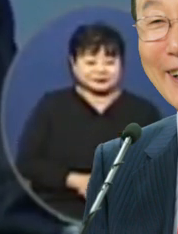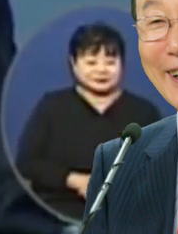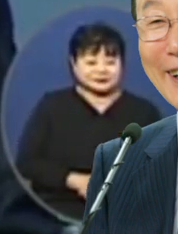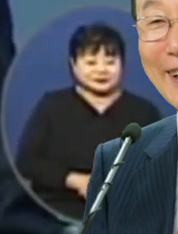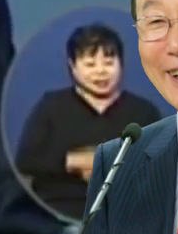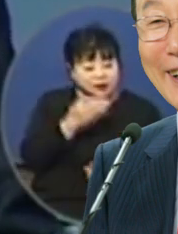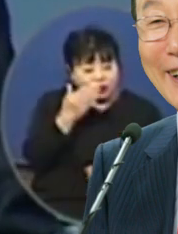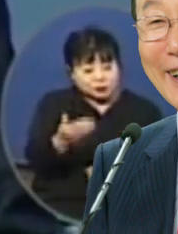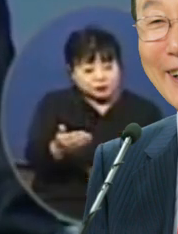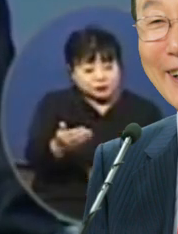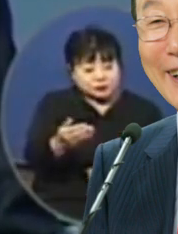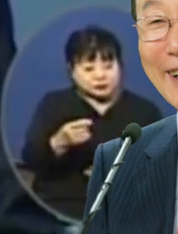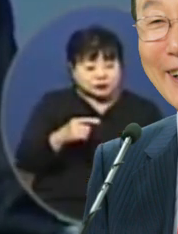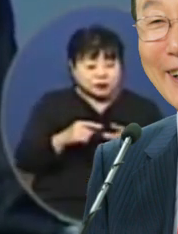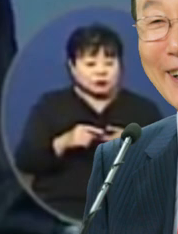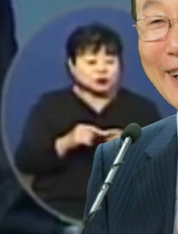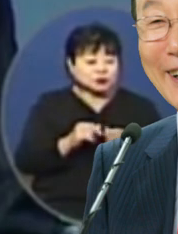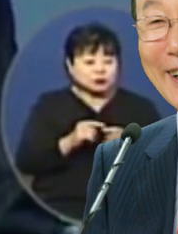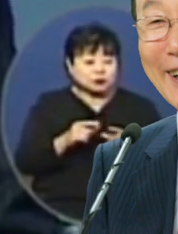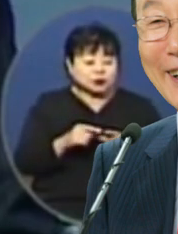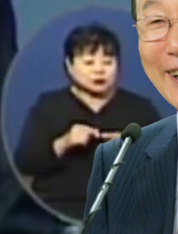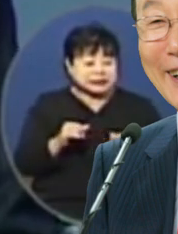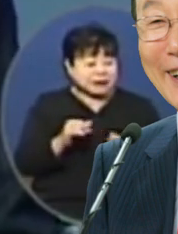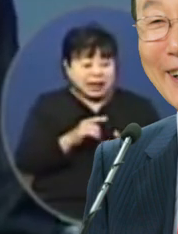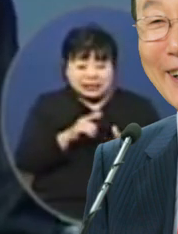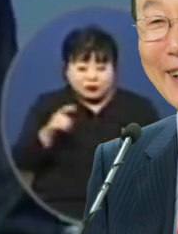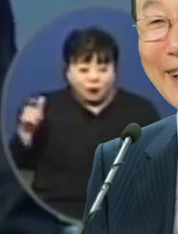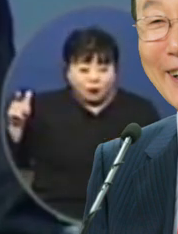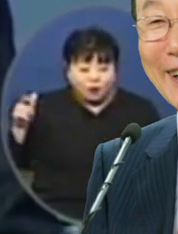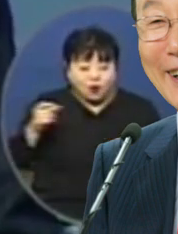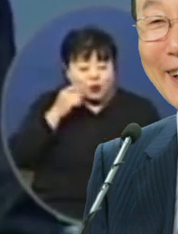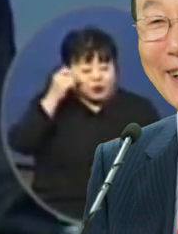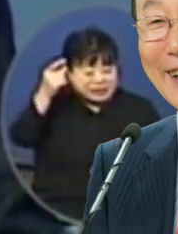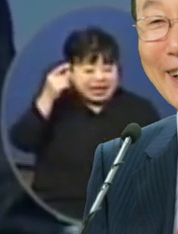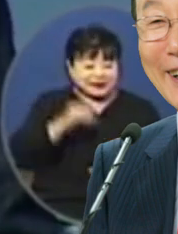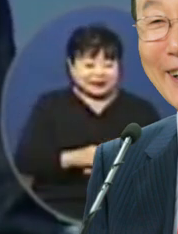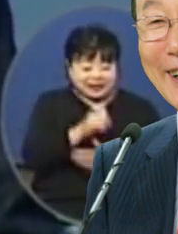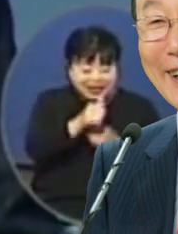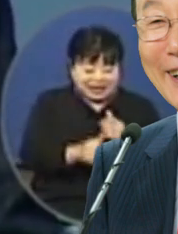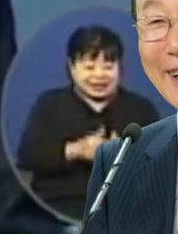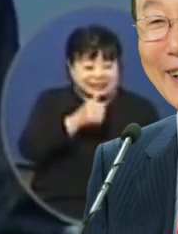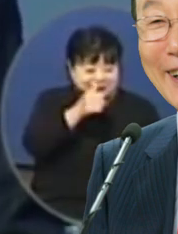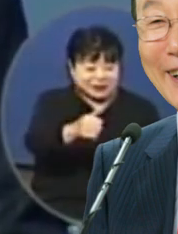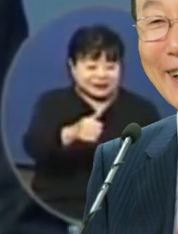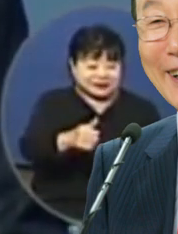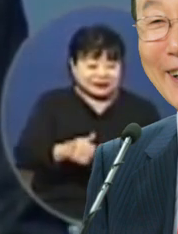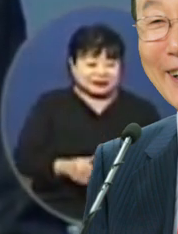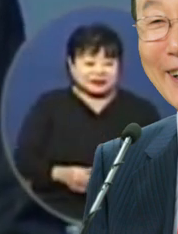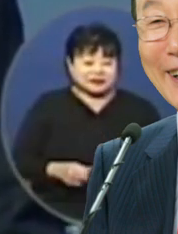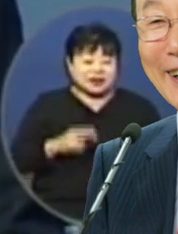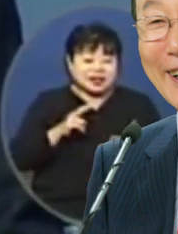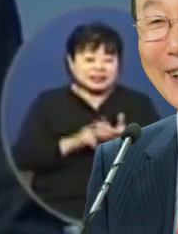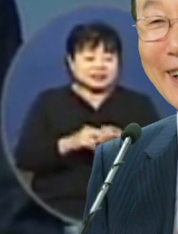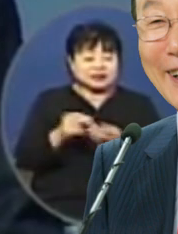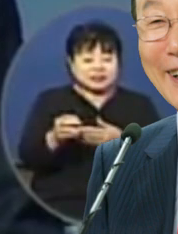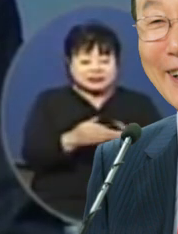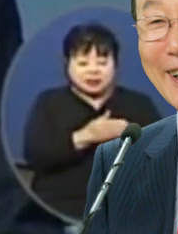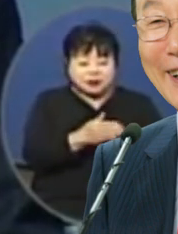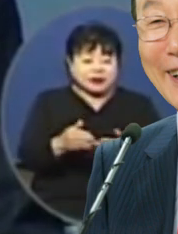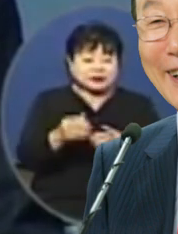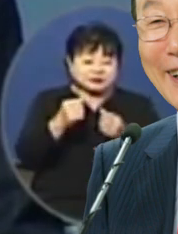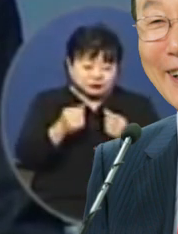그러니 여러분 보통 분이 아니신 것입니다. 위대한 하나님의 역사를 체험하고 계시는